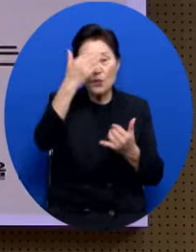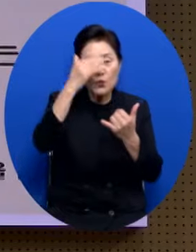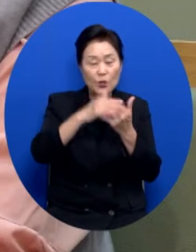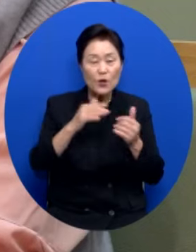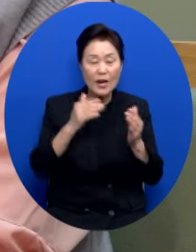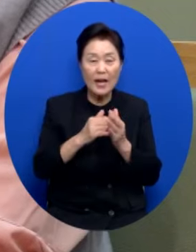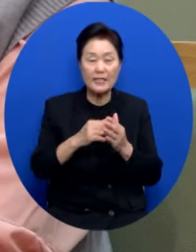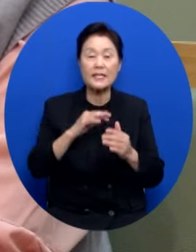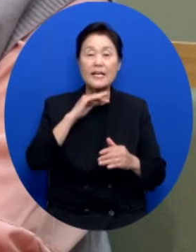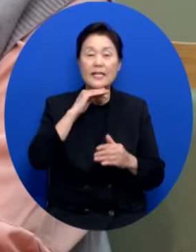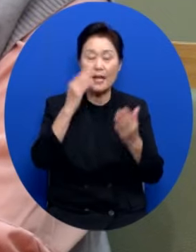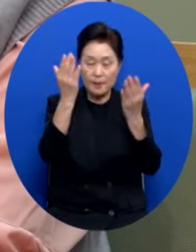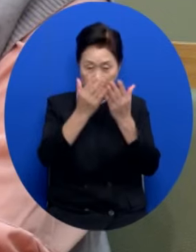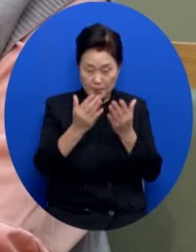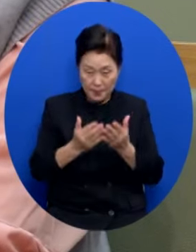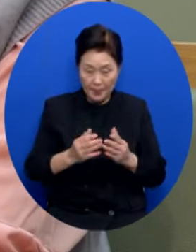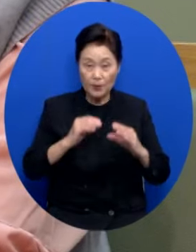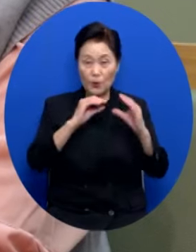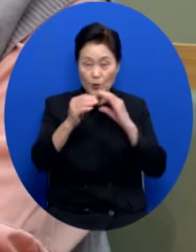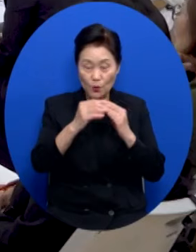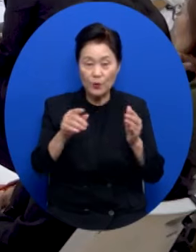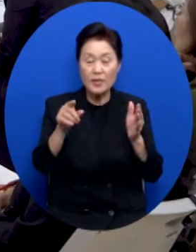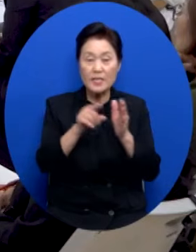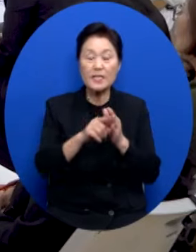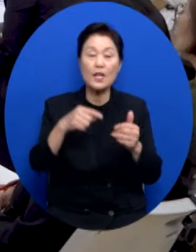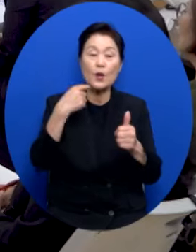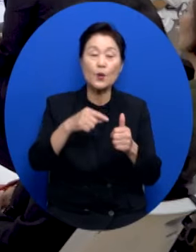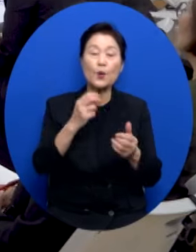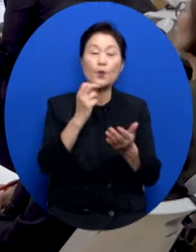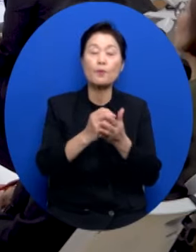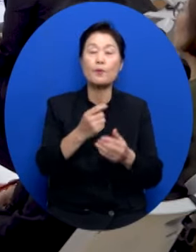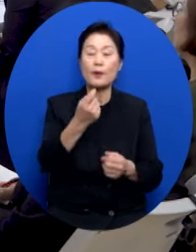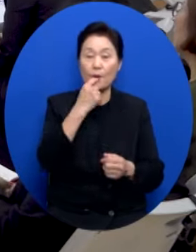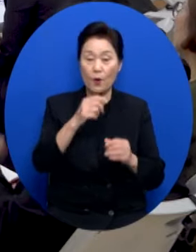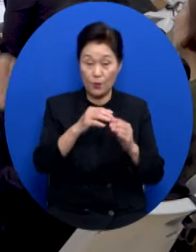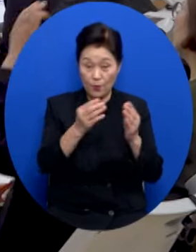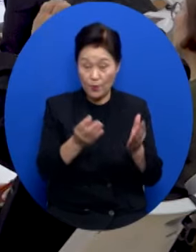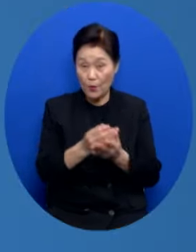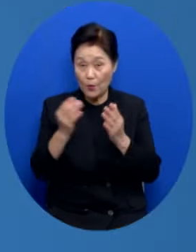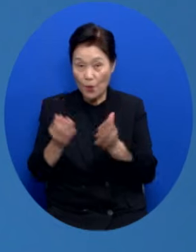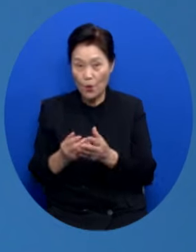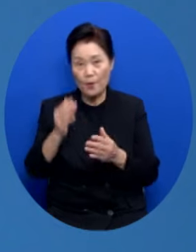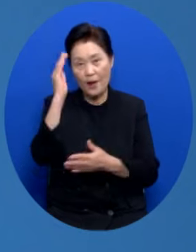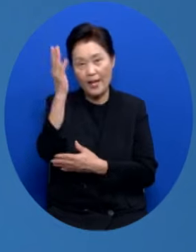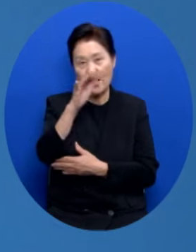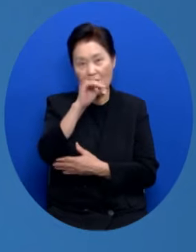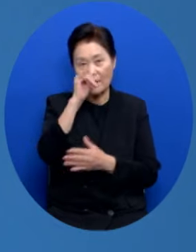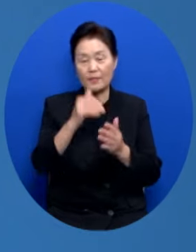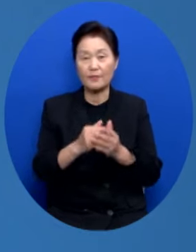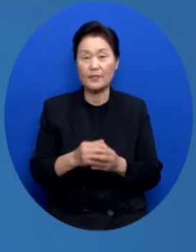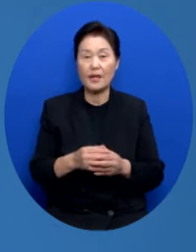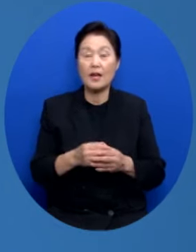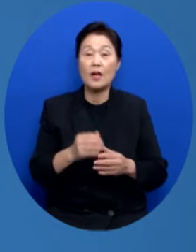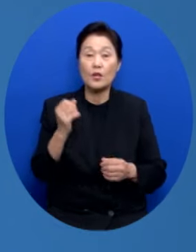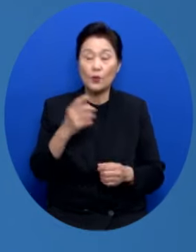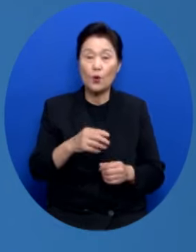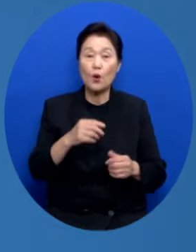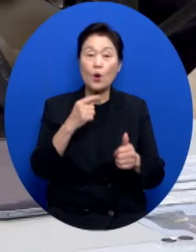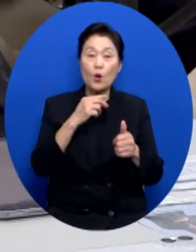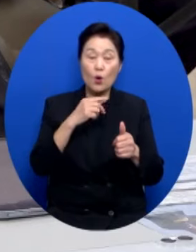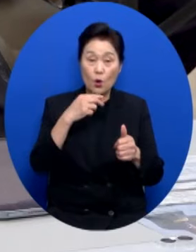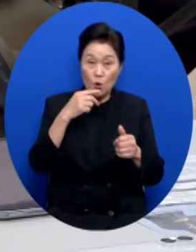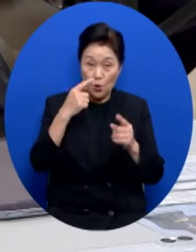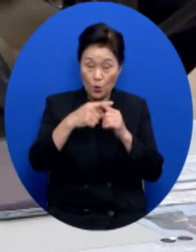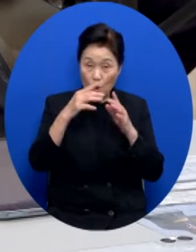특성에 맞는 맞춤형 소통과 신앙교육법을 배우는 소그룹 강의가 진행됐습니다. 더불어 교회학교 사역